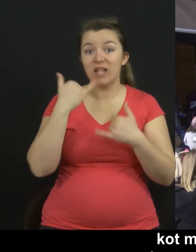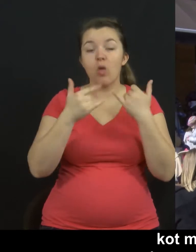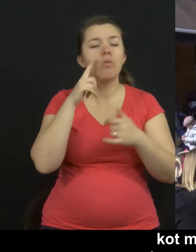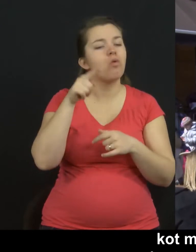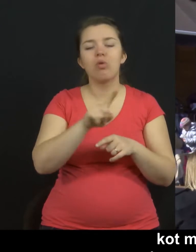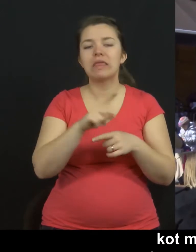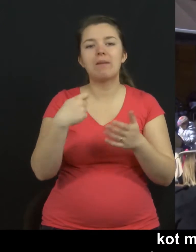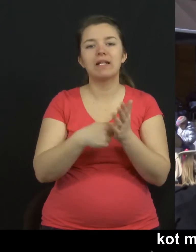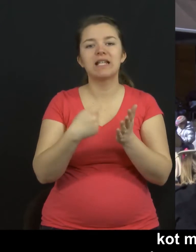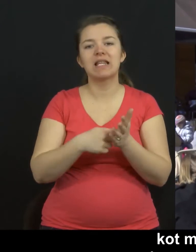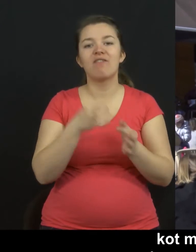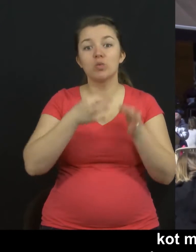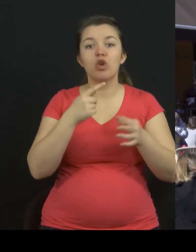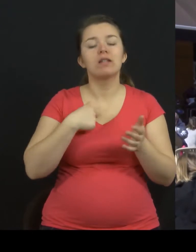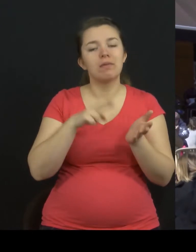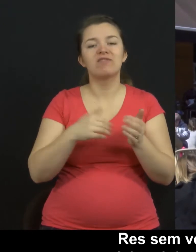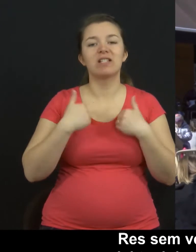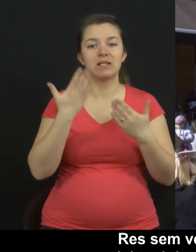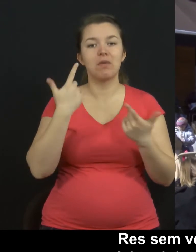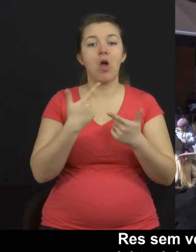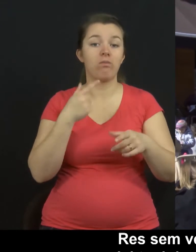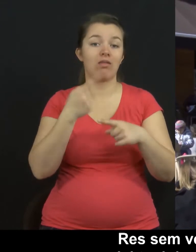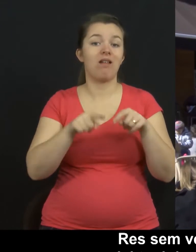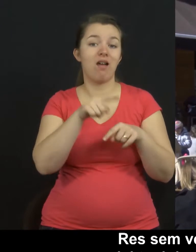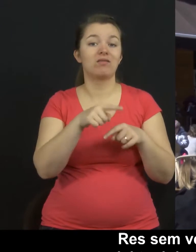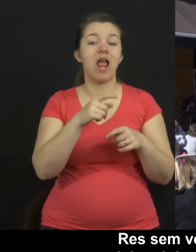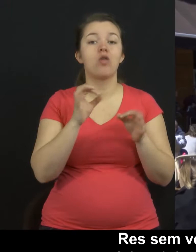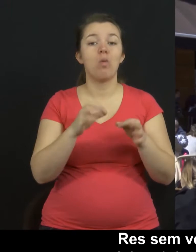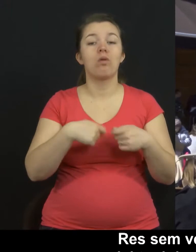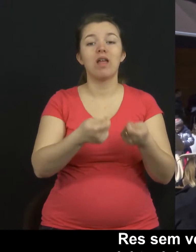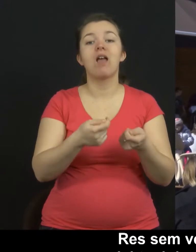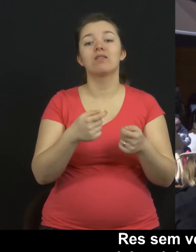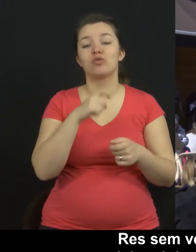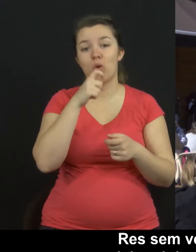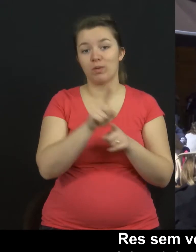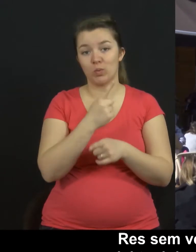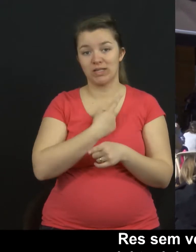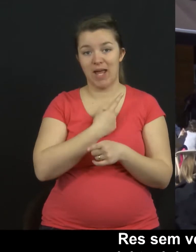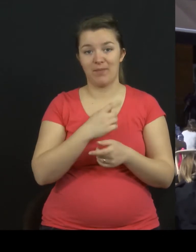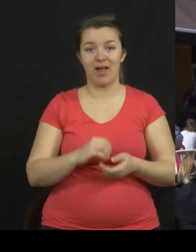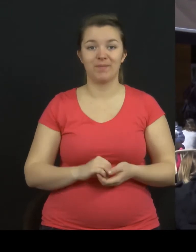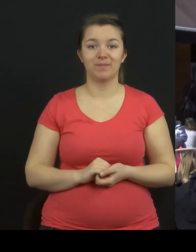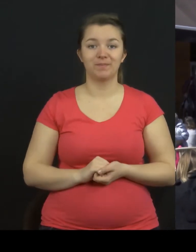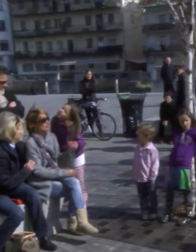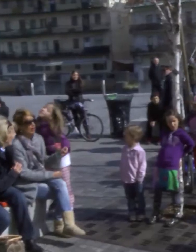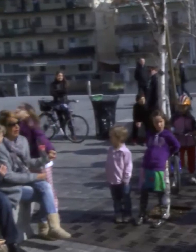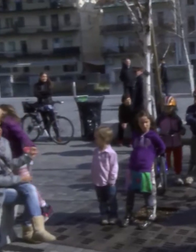leto, bo pa to neprecenljiva izkušnja. In sem res vesela, da sem bila del te dobrodelne zgodbe tudi sama.